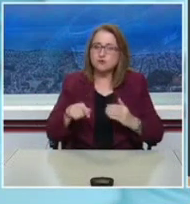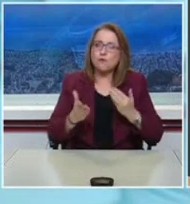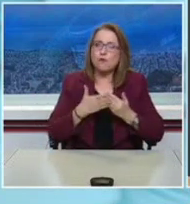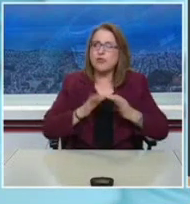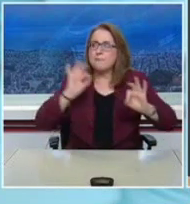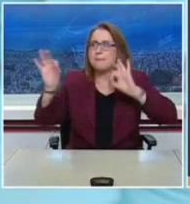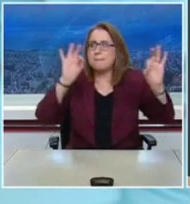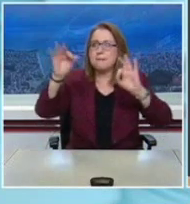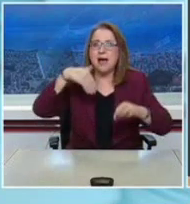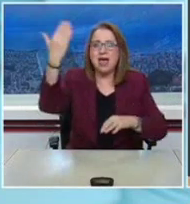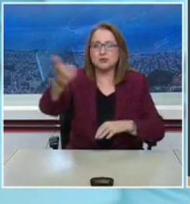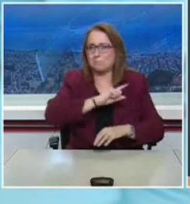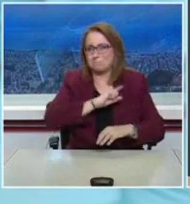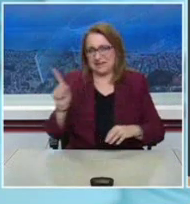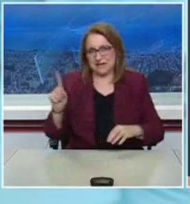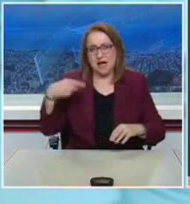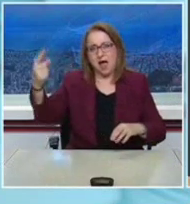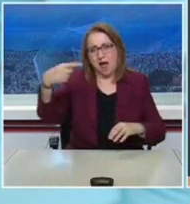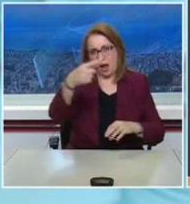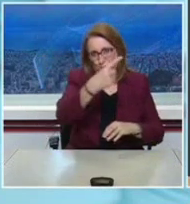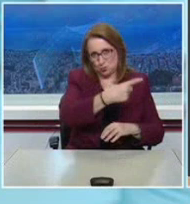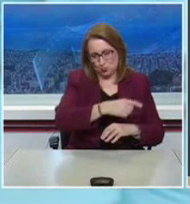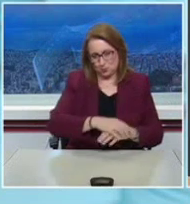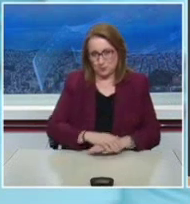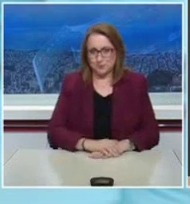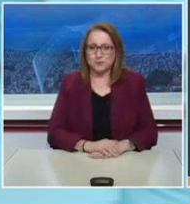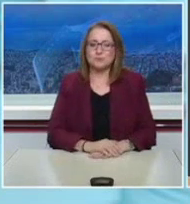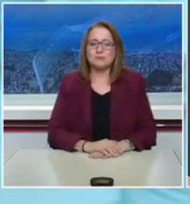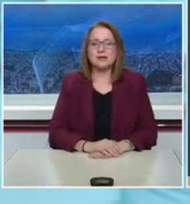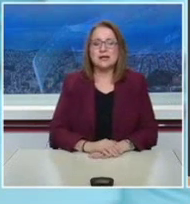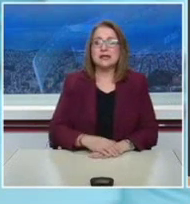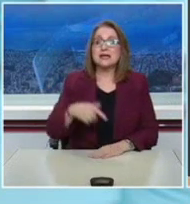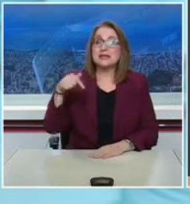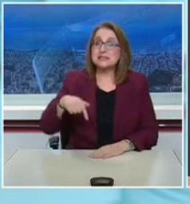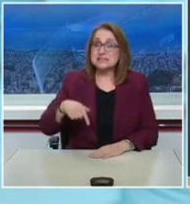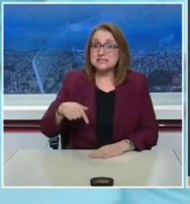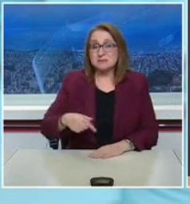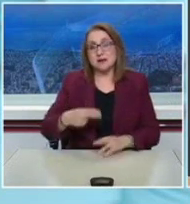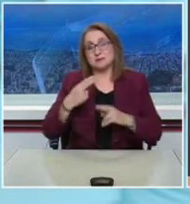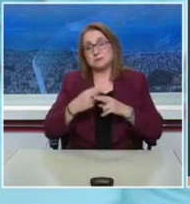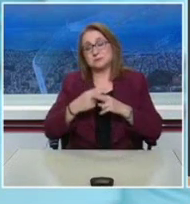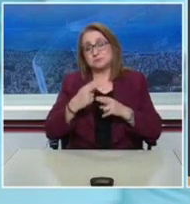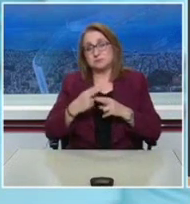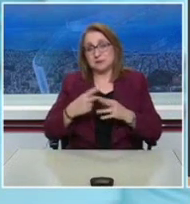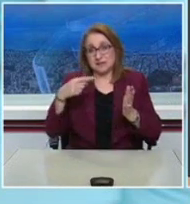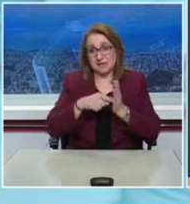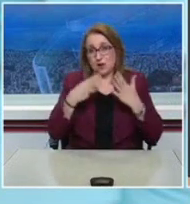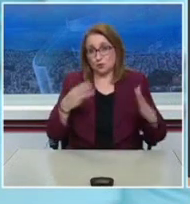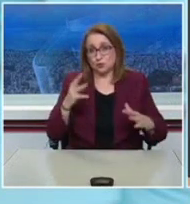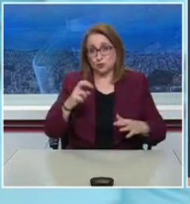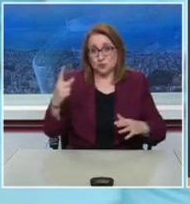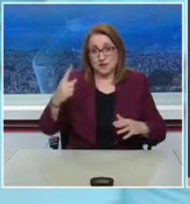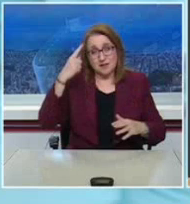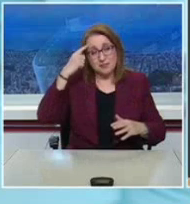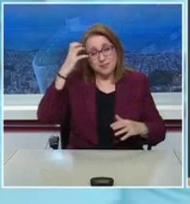κοινότητα. Τελειώνοντας, να σας πω ότι σήμερα οι ηρωικές μνήμες μας υπενθυμίζουν τις ηρωικές